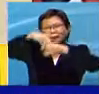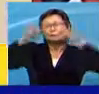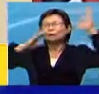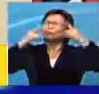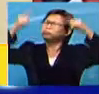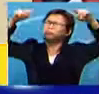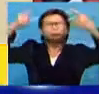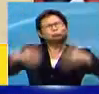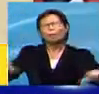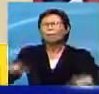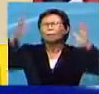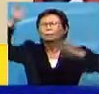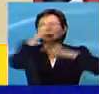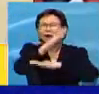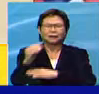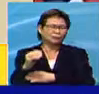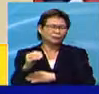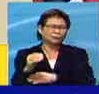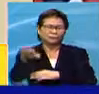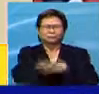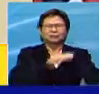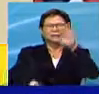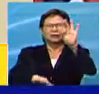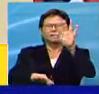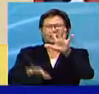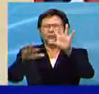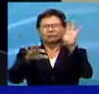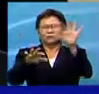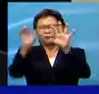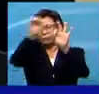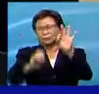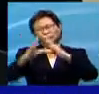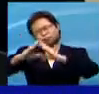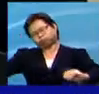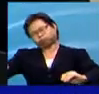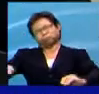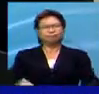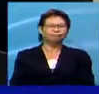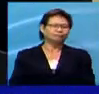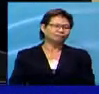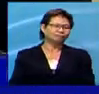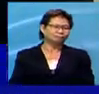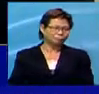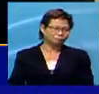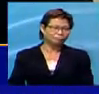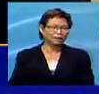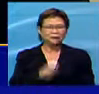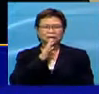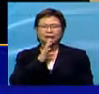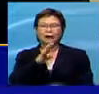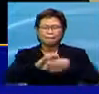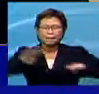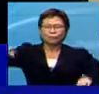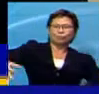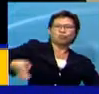country with success ratio of about 95%. De la Malaisie et notamment